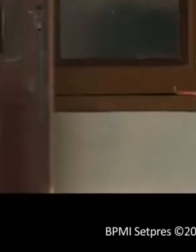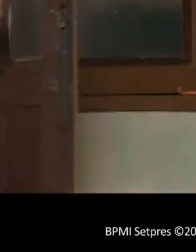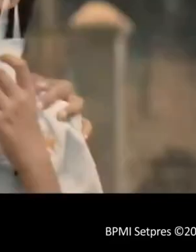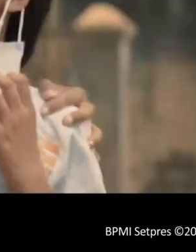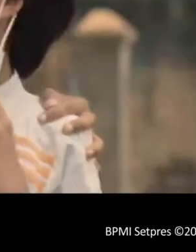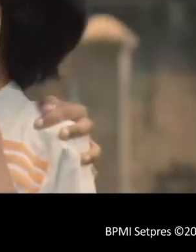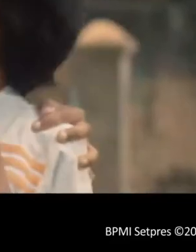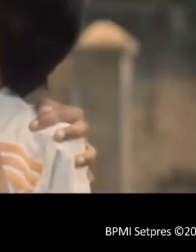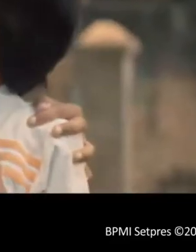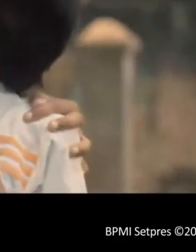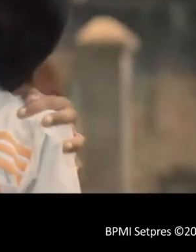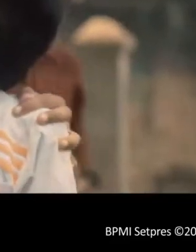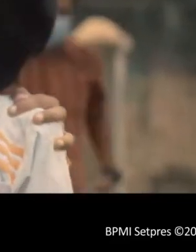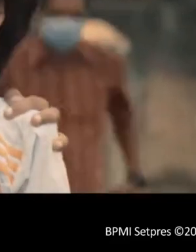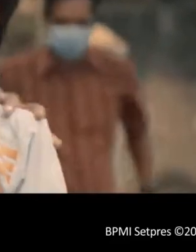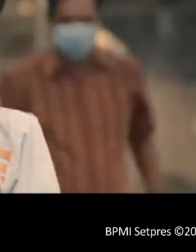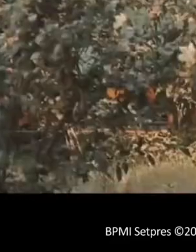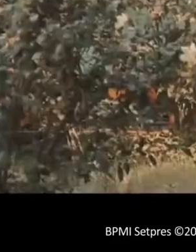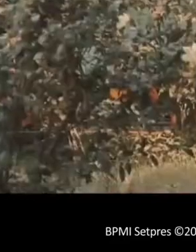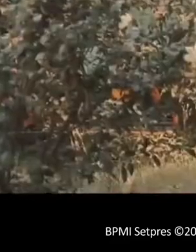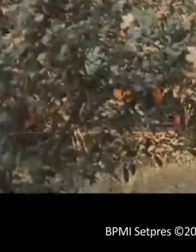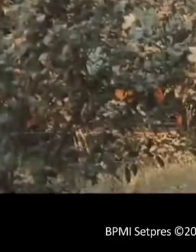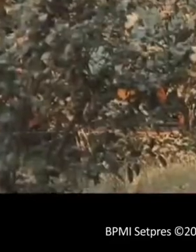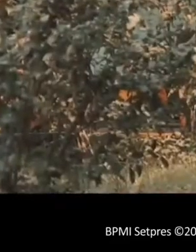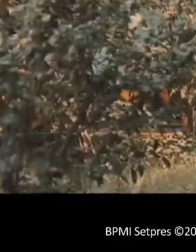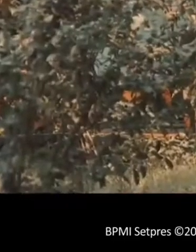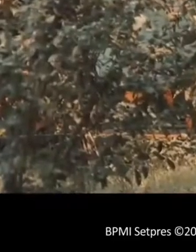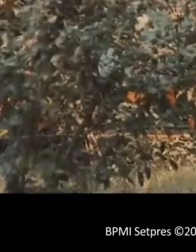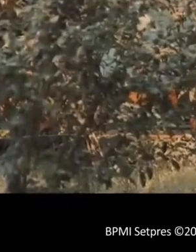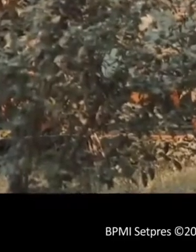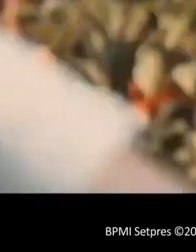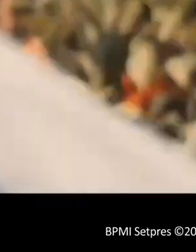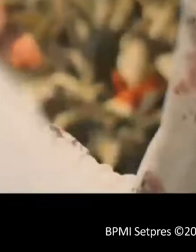kenek Misalnya ini sudah pakai Android